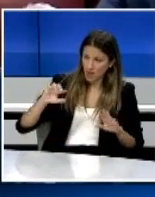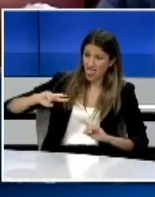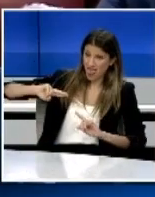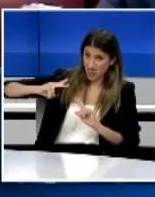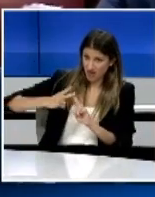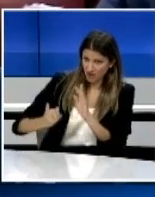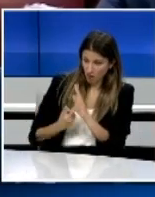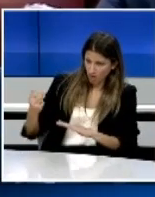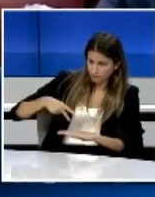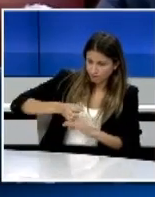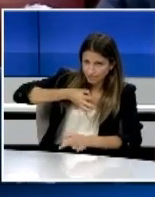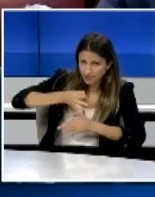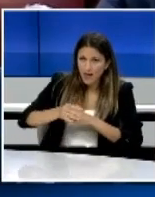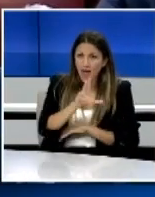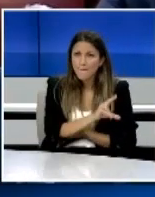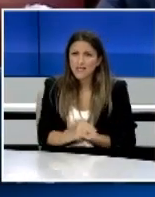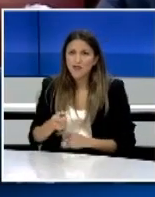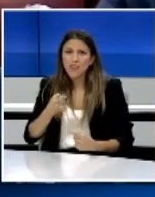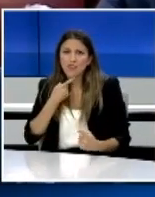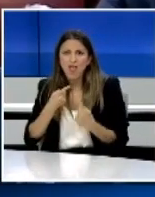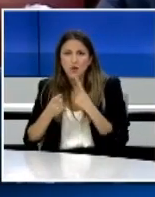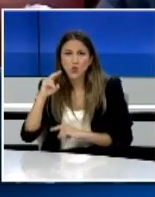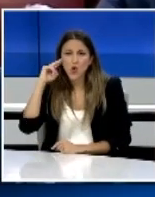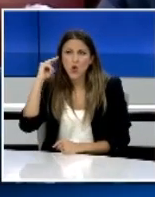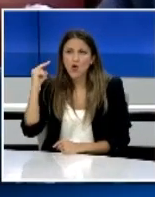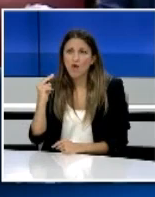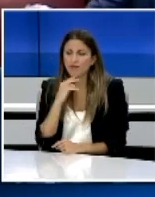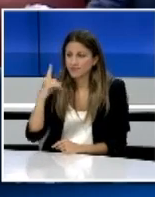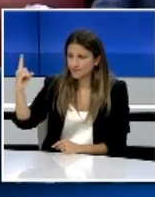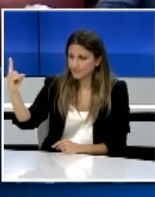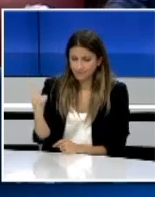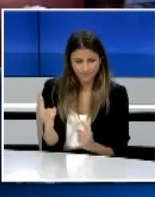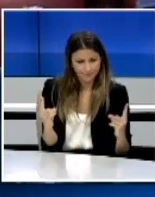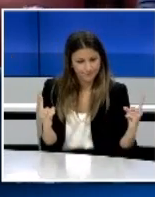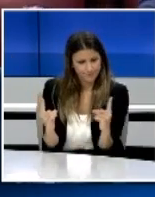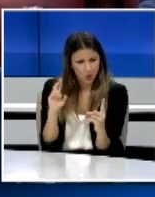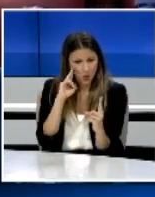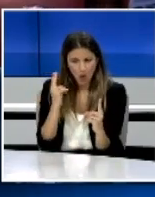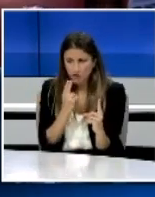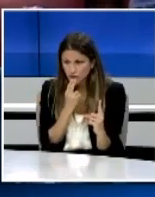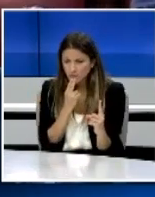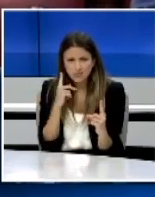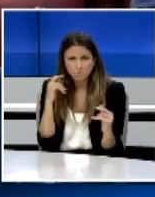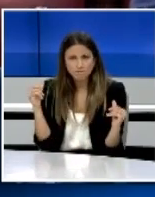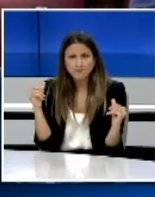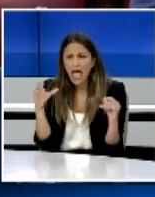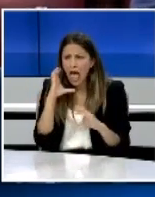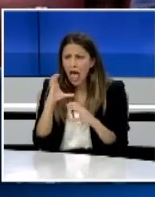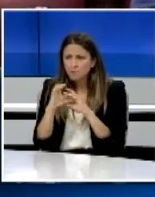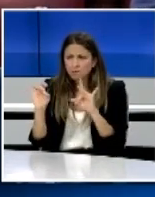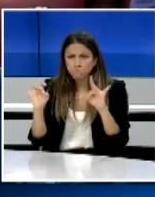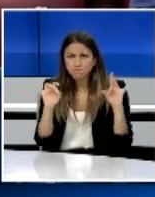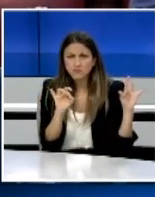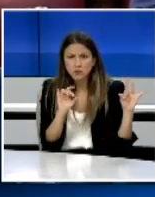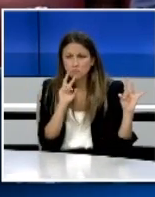μεταξύ κοφών. Δεν ακούτε τι λέω, επαναλαμβάνετε τα ίδια. Θα προσπαθήσω για να είμαι σύντομος